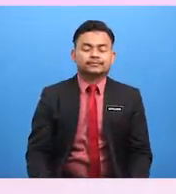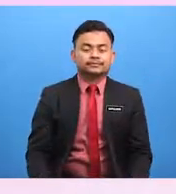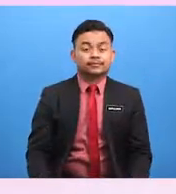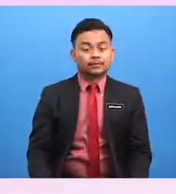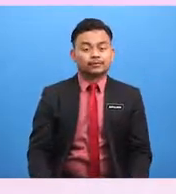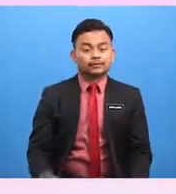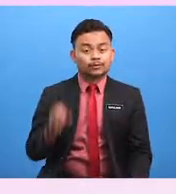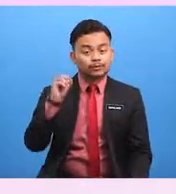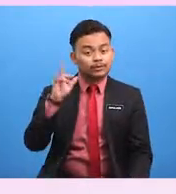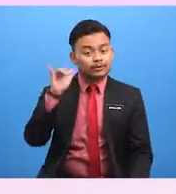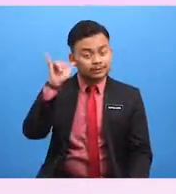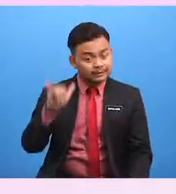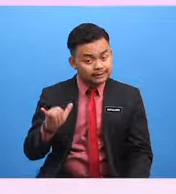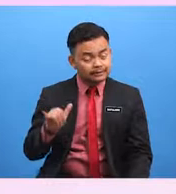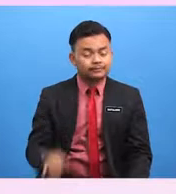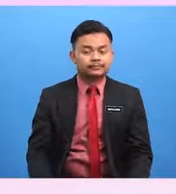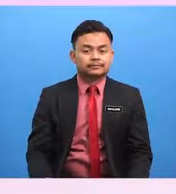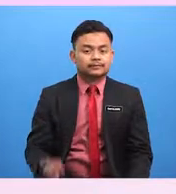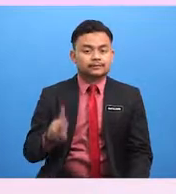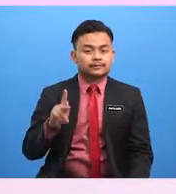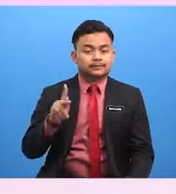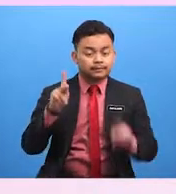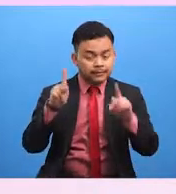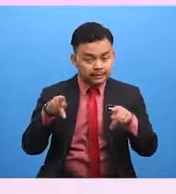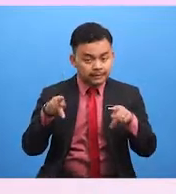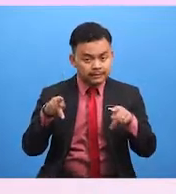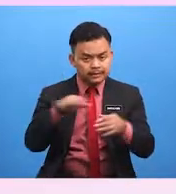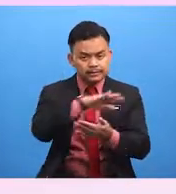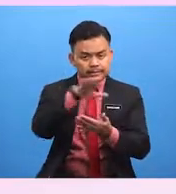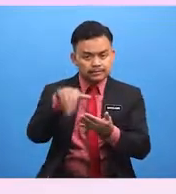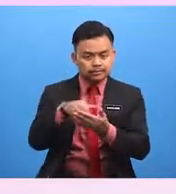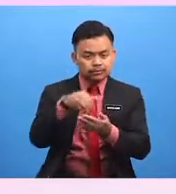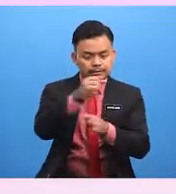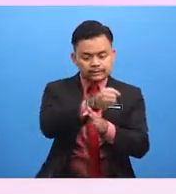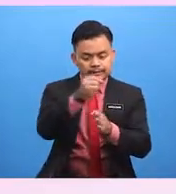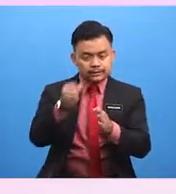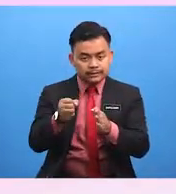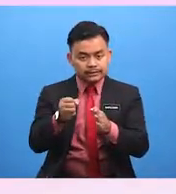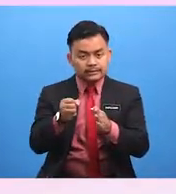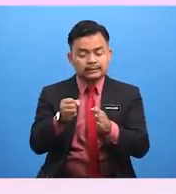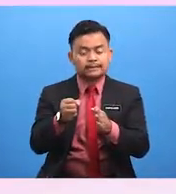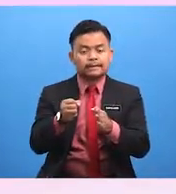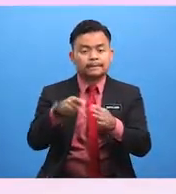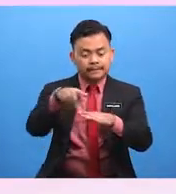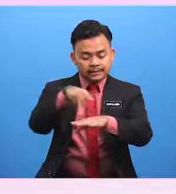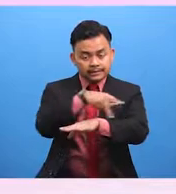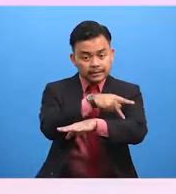Oh ya, pastikan setiap sisi segi 4 sama mempunyai panjang yang